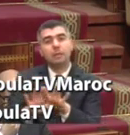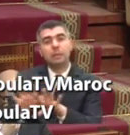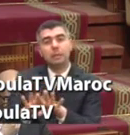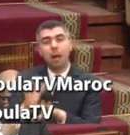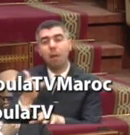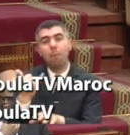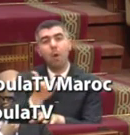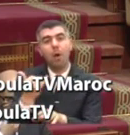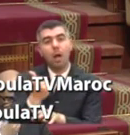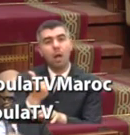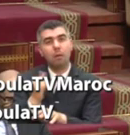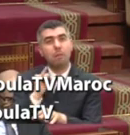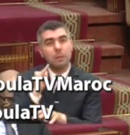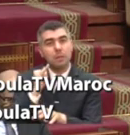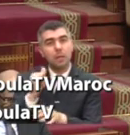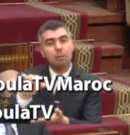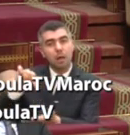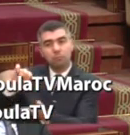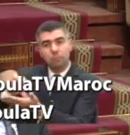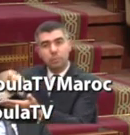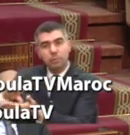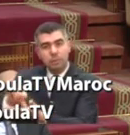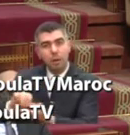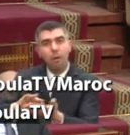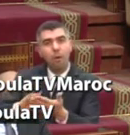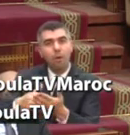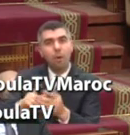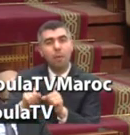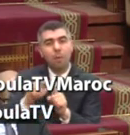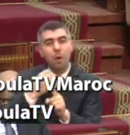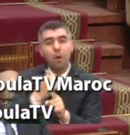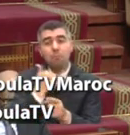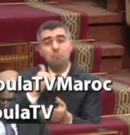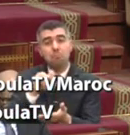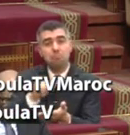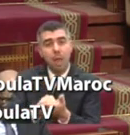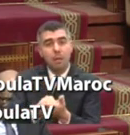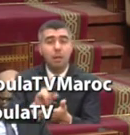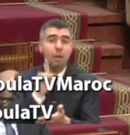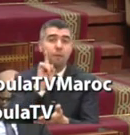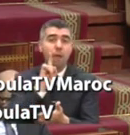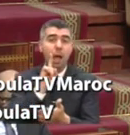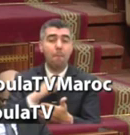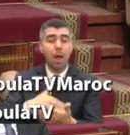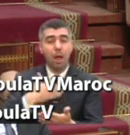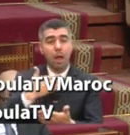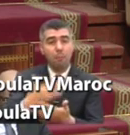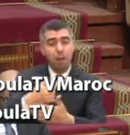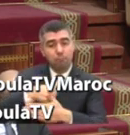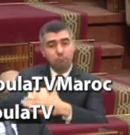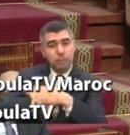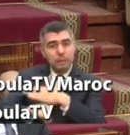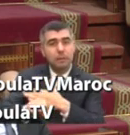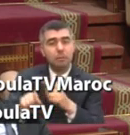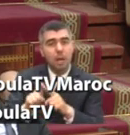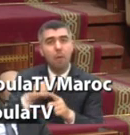الحضور المستمر للاطباء بالمؤسسات الصحيه بالعالم القروي لتفادي وفاه النساء الحوامل والموالد الجدد، كما وقع